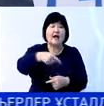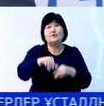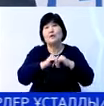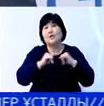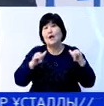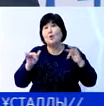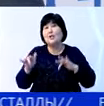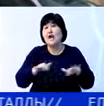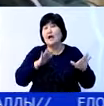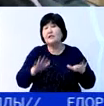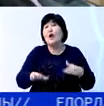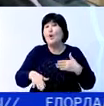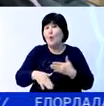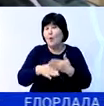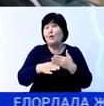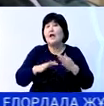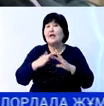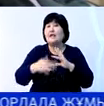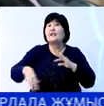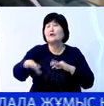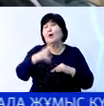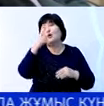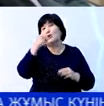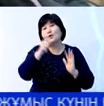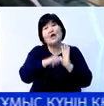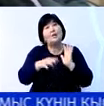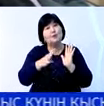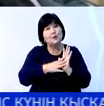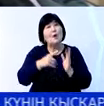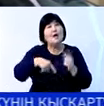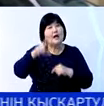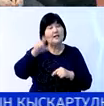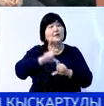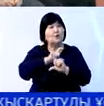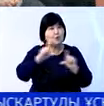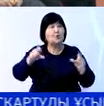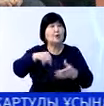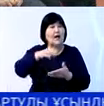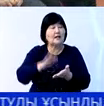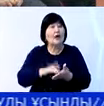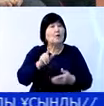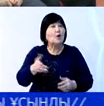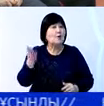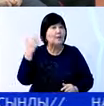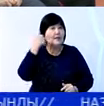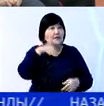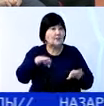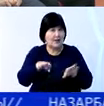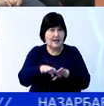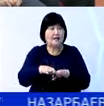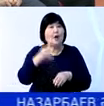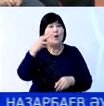дамытуға жасап жатқан қолдауымен елді мекенде 269 кәсіпкерлік субъекті тіркелген. Бұл былтырғы жылмен